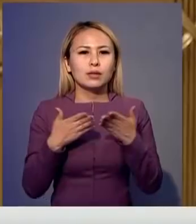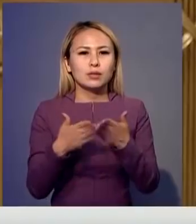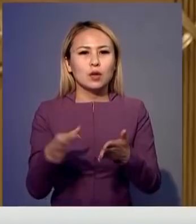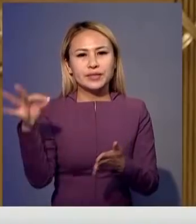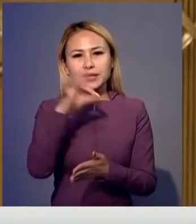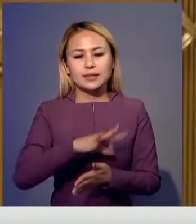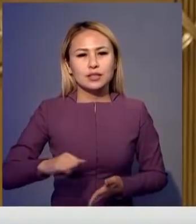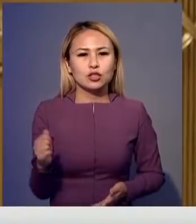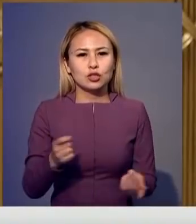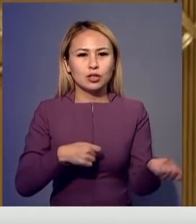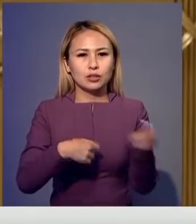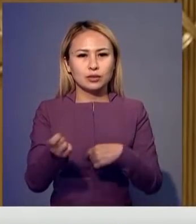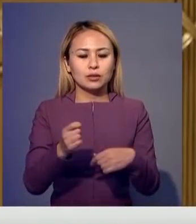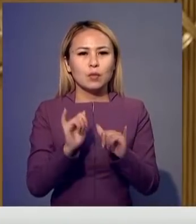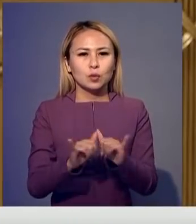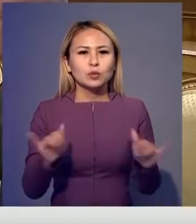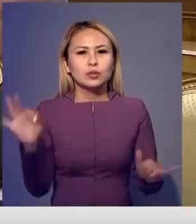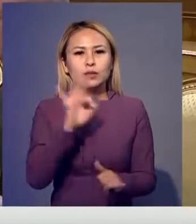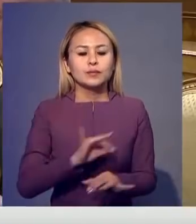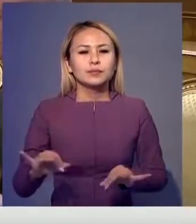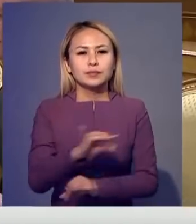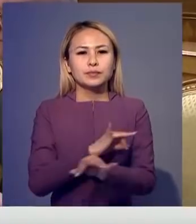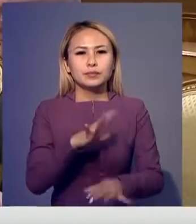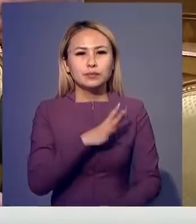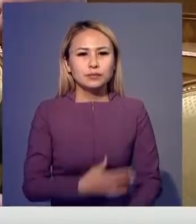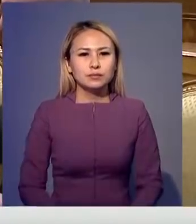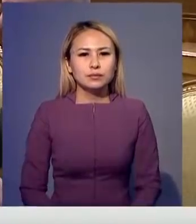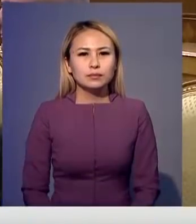порттары арқылы серіктестікті жан-жақты дамыту жайы қаралды.